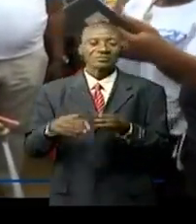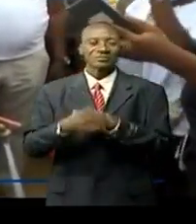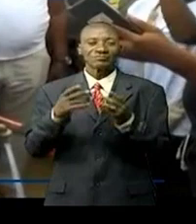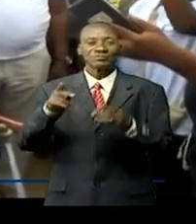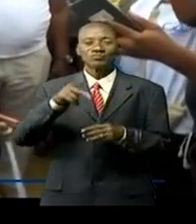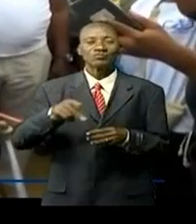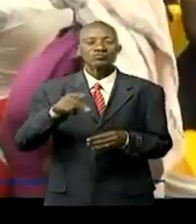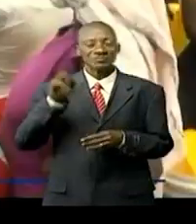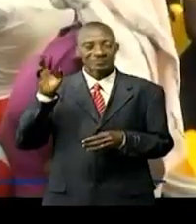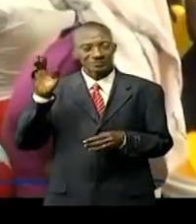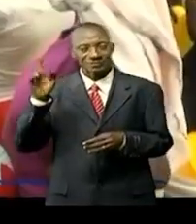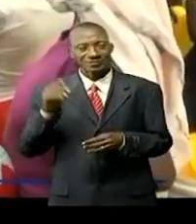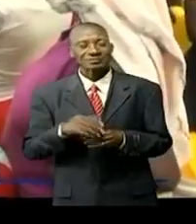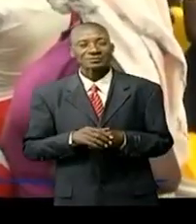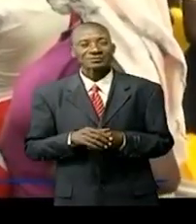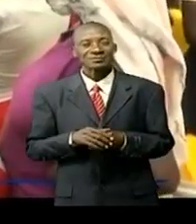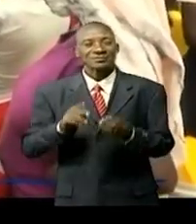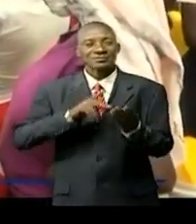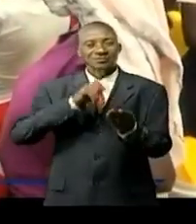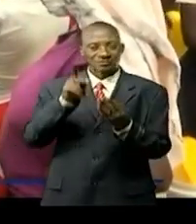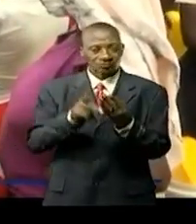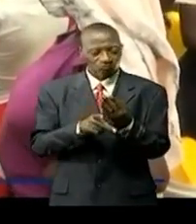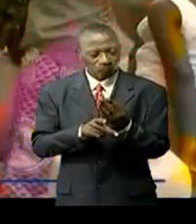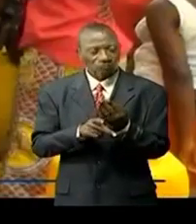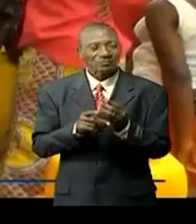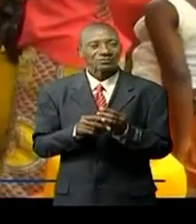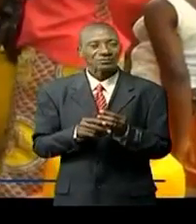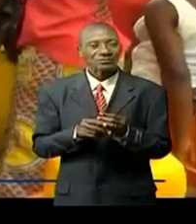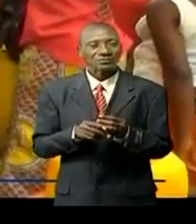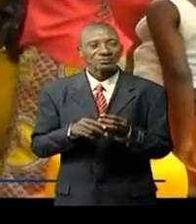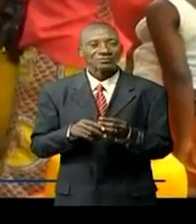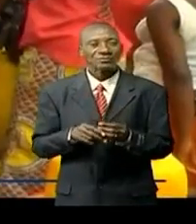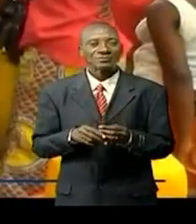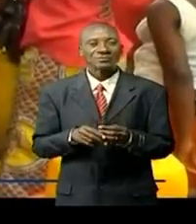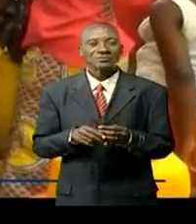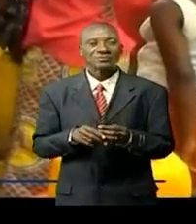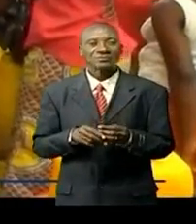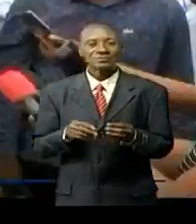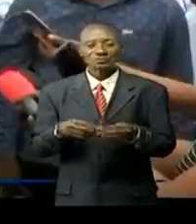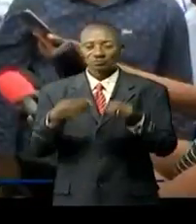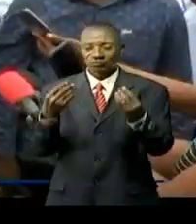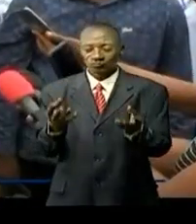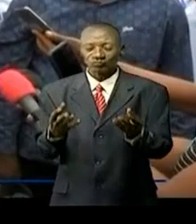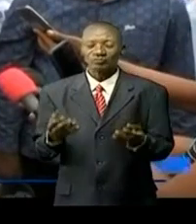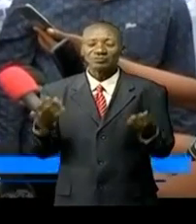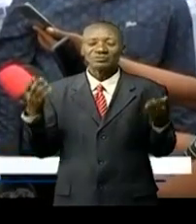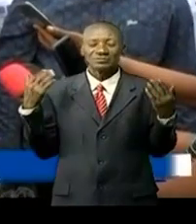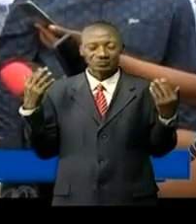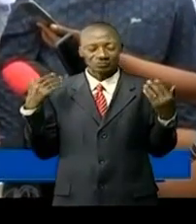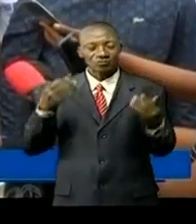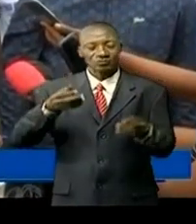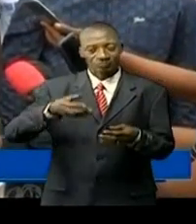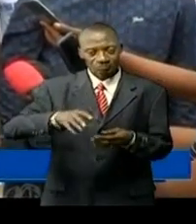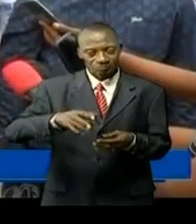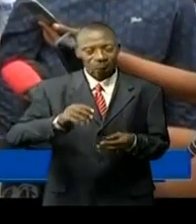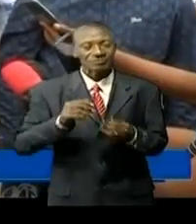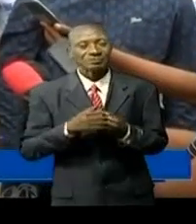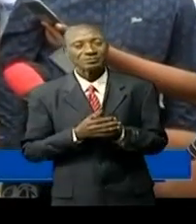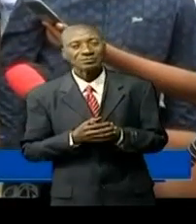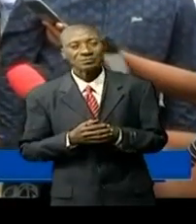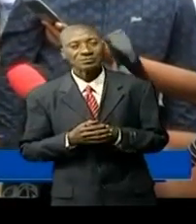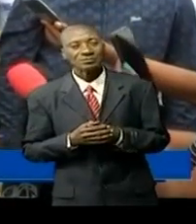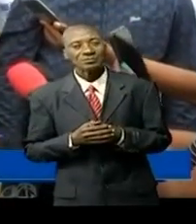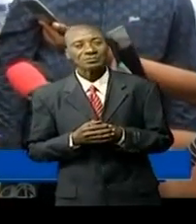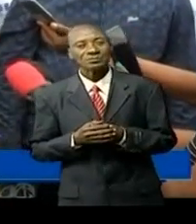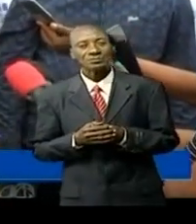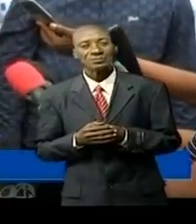projet PILAEP 2 a donné à ces populations 23 réseaux d'addiction d'eau potable. Je dirais d'abord, c'est inviter, exhorter la population